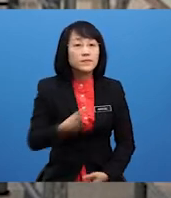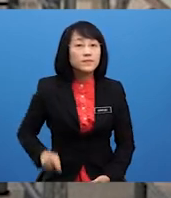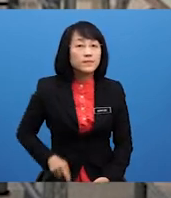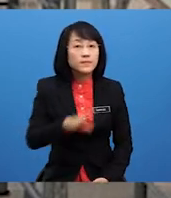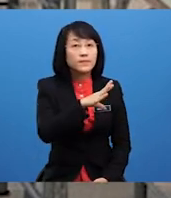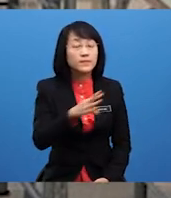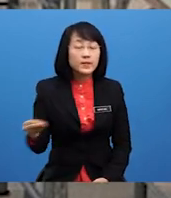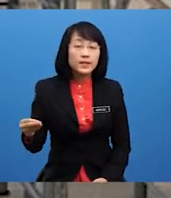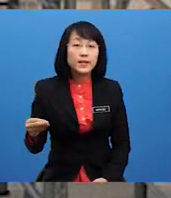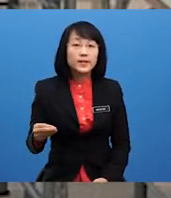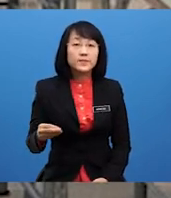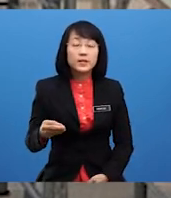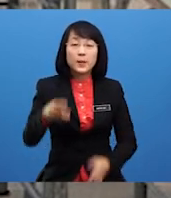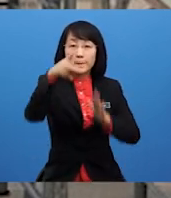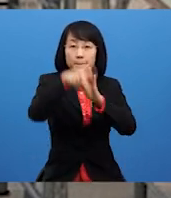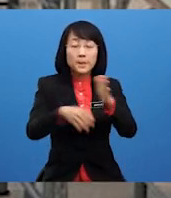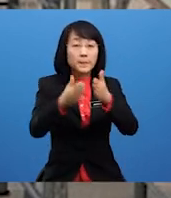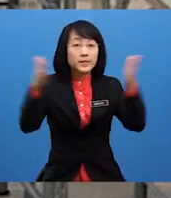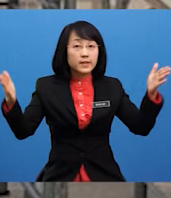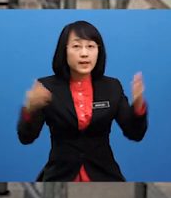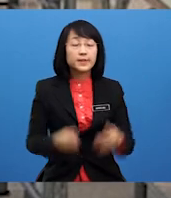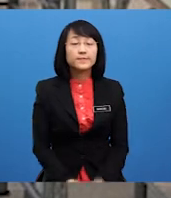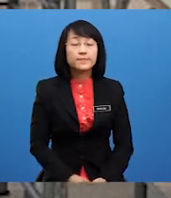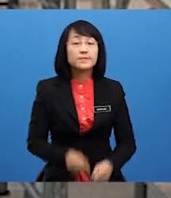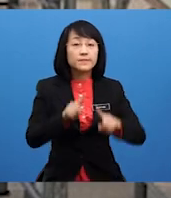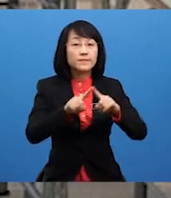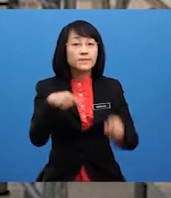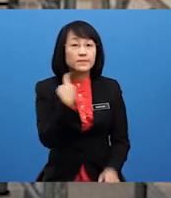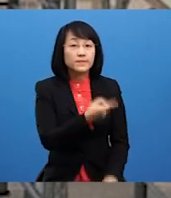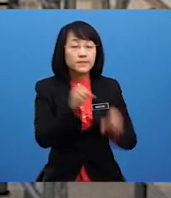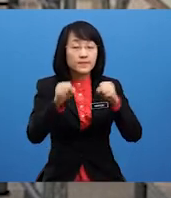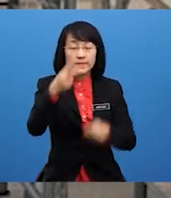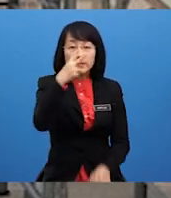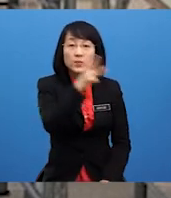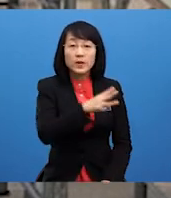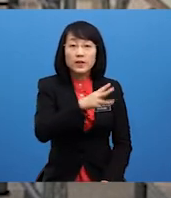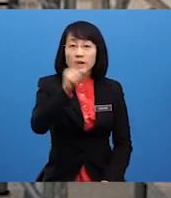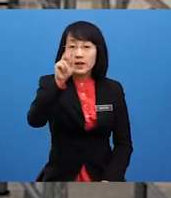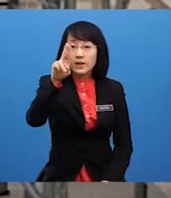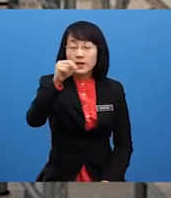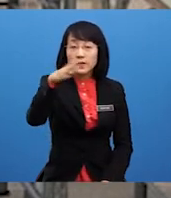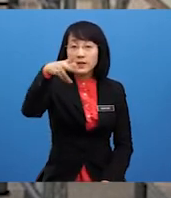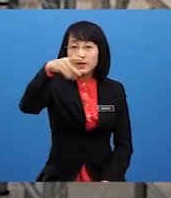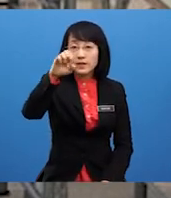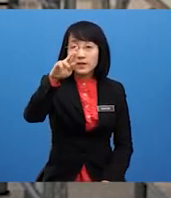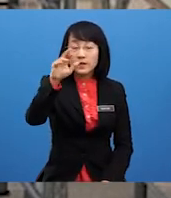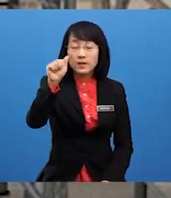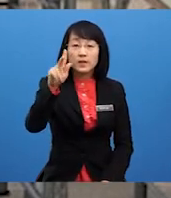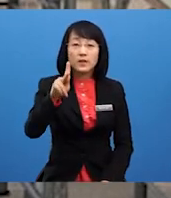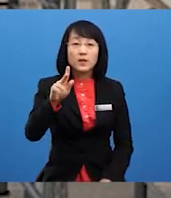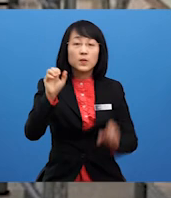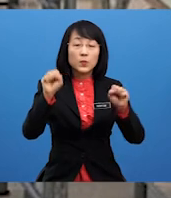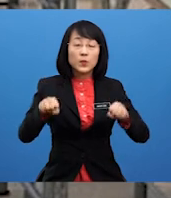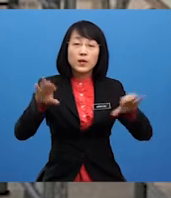para pembesar. Namun, kita dapat melihat watak Tun Perak yang mampu melaksanakan